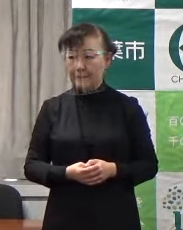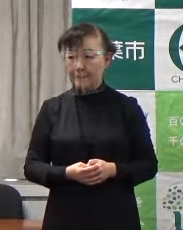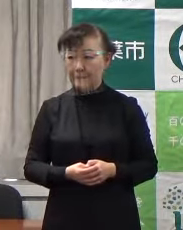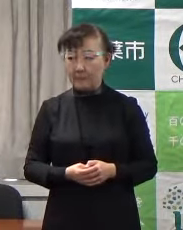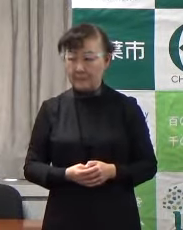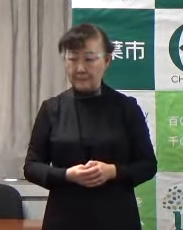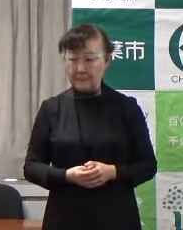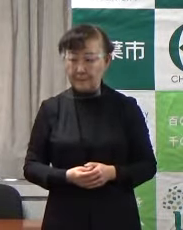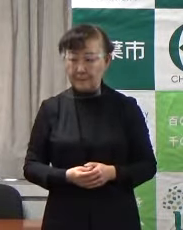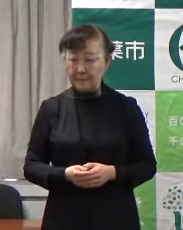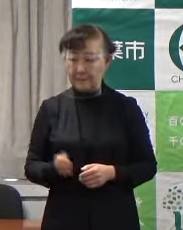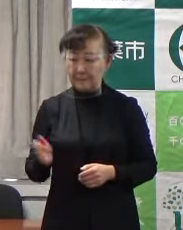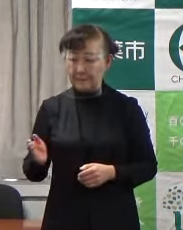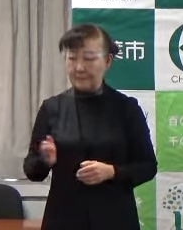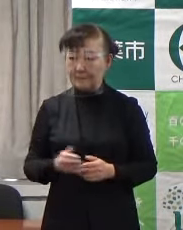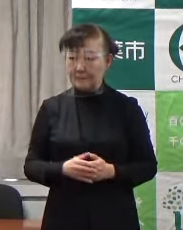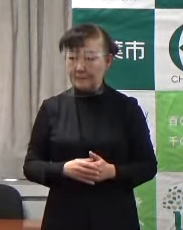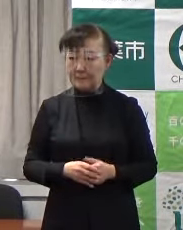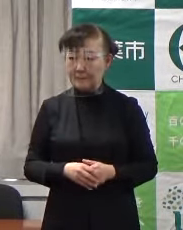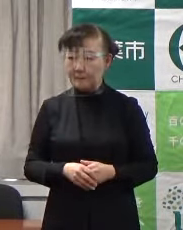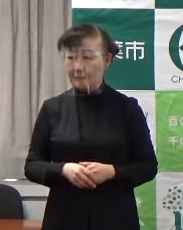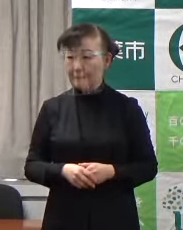ですか。ご推進課